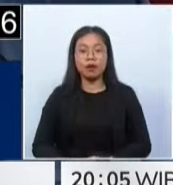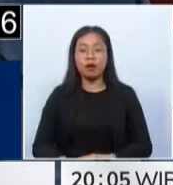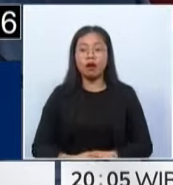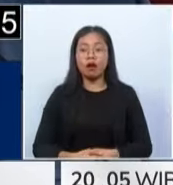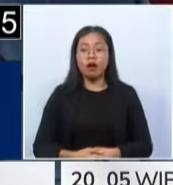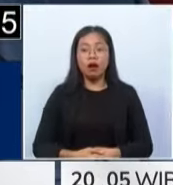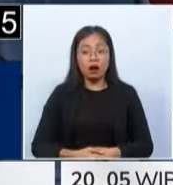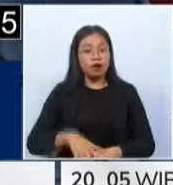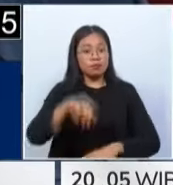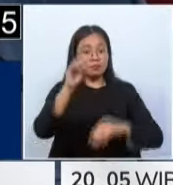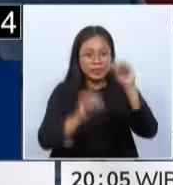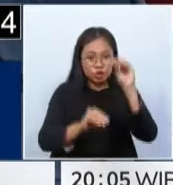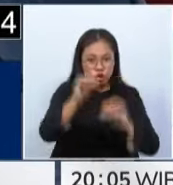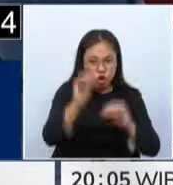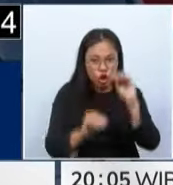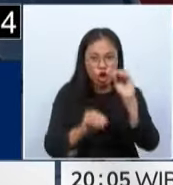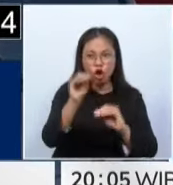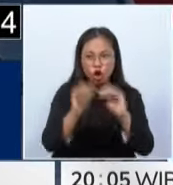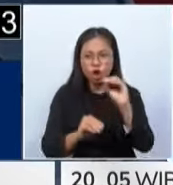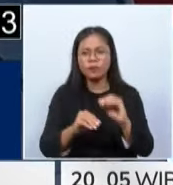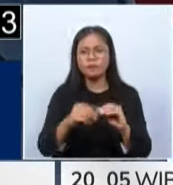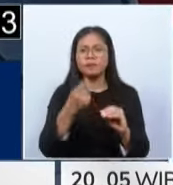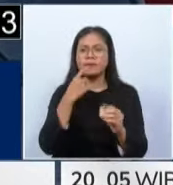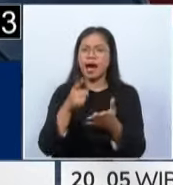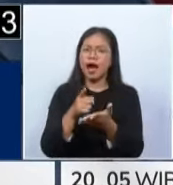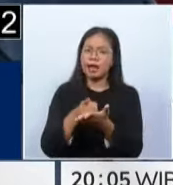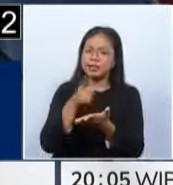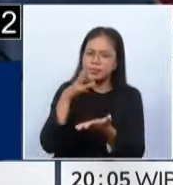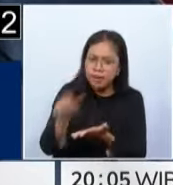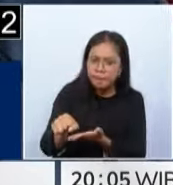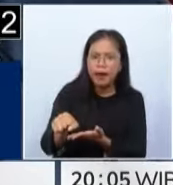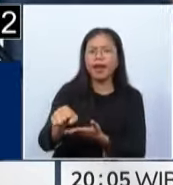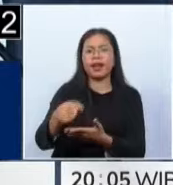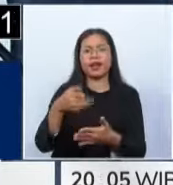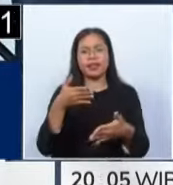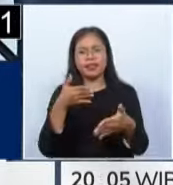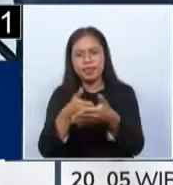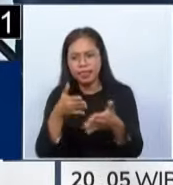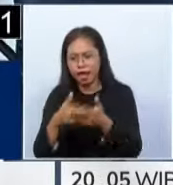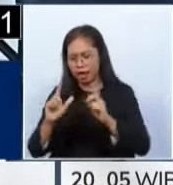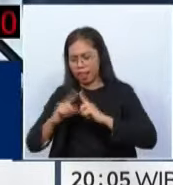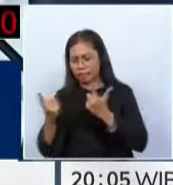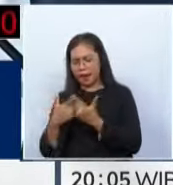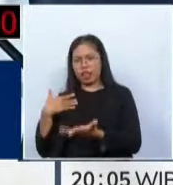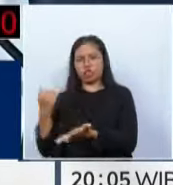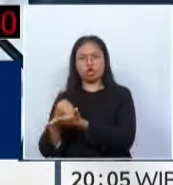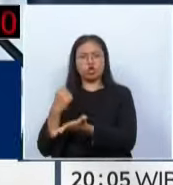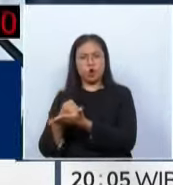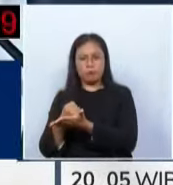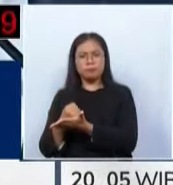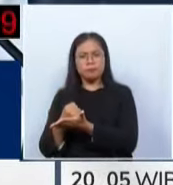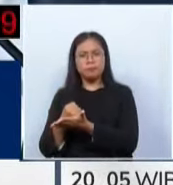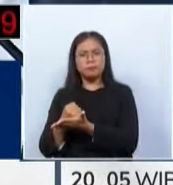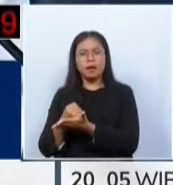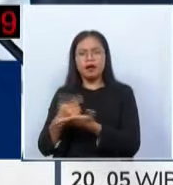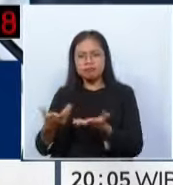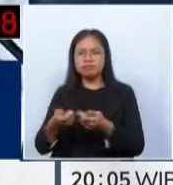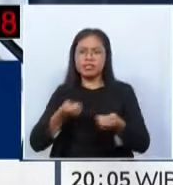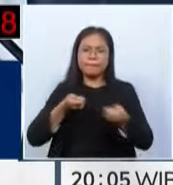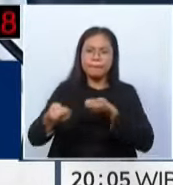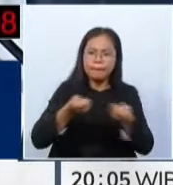menyusun ancaman tantangan organisasi sehingga kemudian penataan organisasi badan-badan bukan